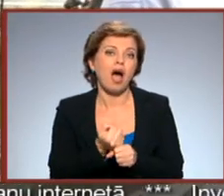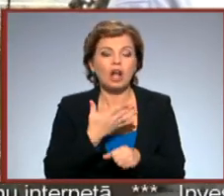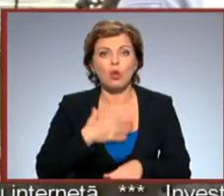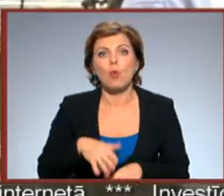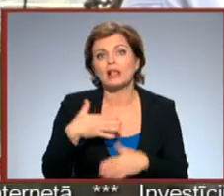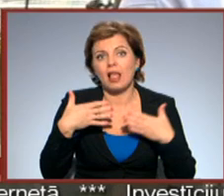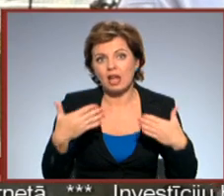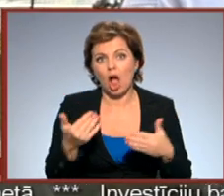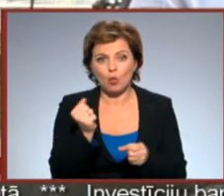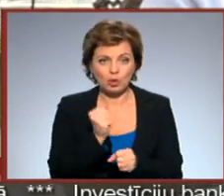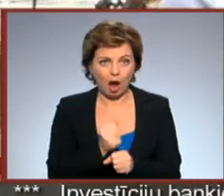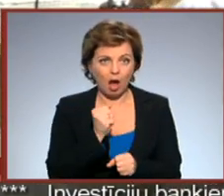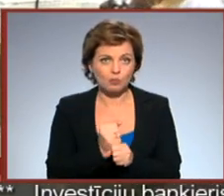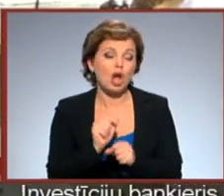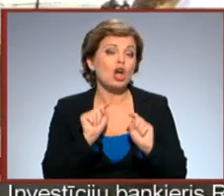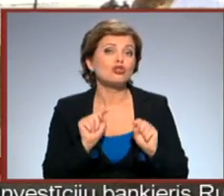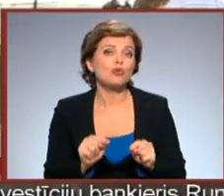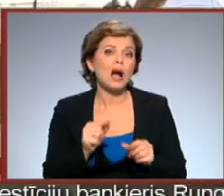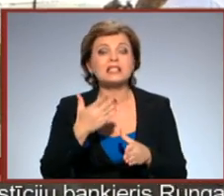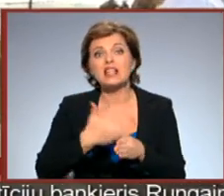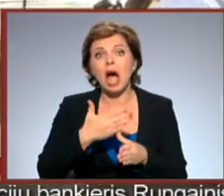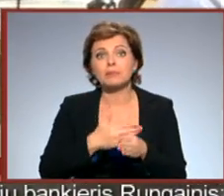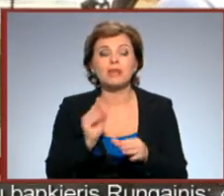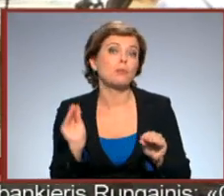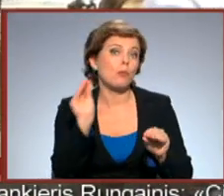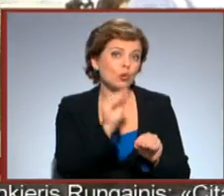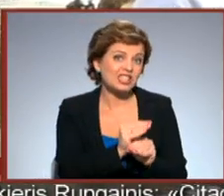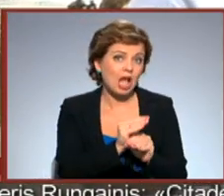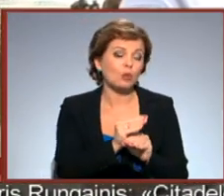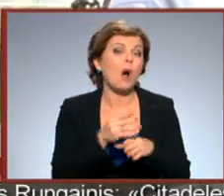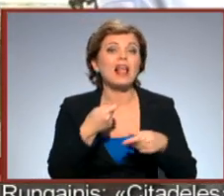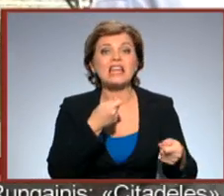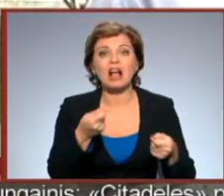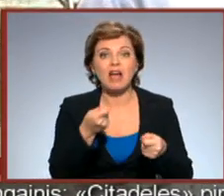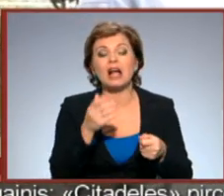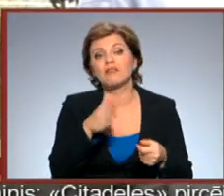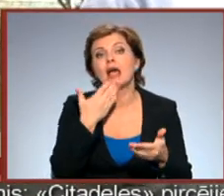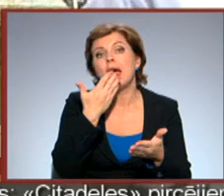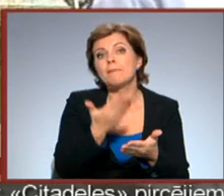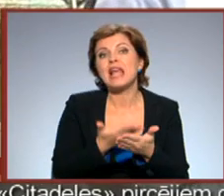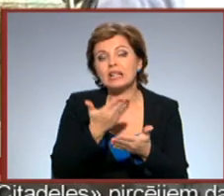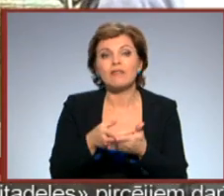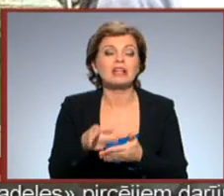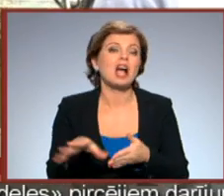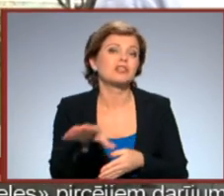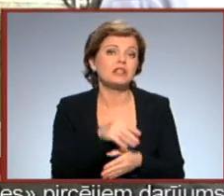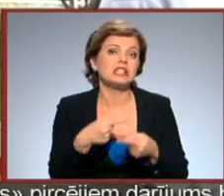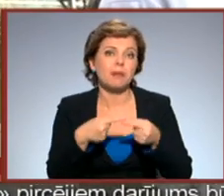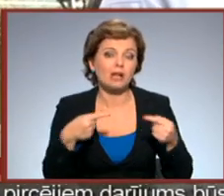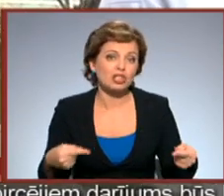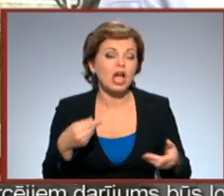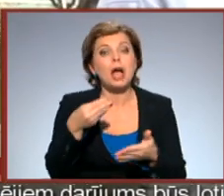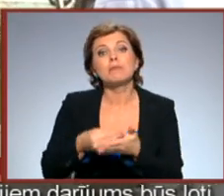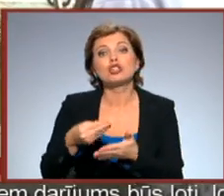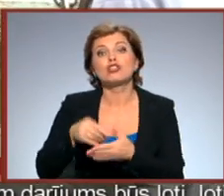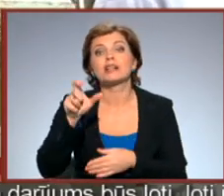lielu darbu, jo šo starpību, ko veikals uzceno, vai viņš varētu piedāvāt jums veikalā tās visas preces, tieši šajā pirkšanā